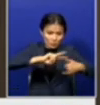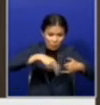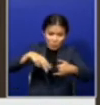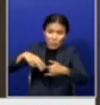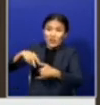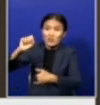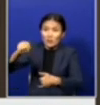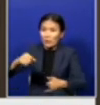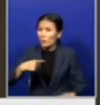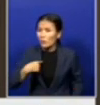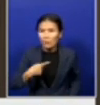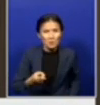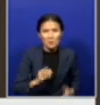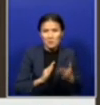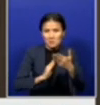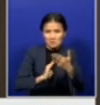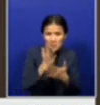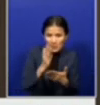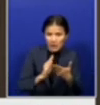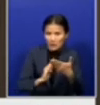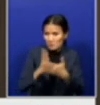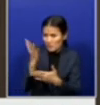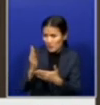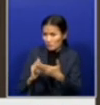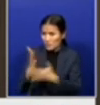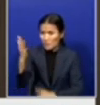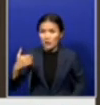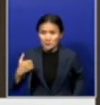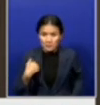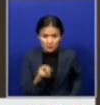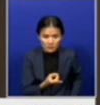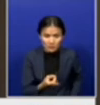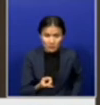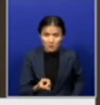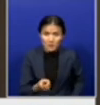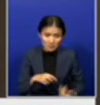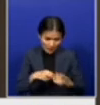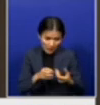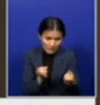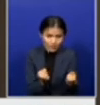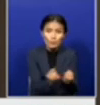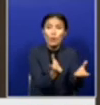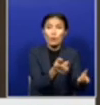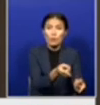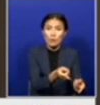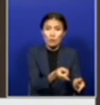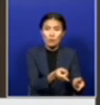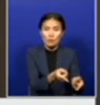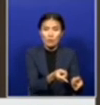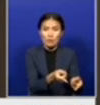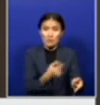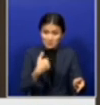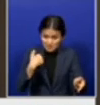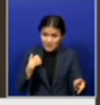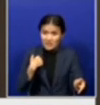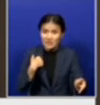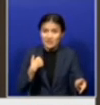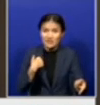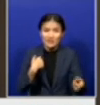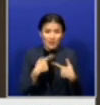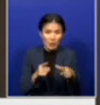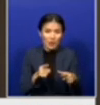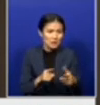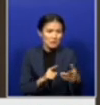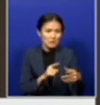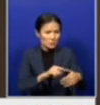คลุมไม่ทั่วถึงคนเดือดร้อนกับไม่ได้รับประโยชน์ส่งผลให้เกิดปัญหาสังคมและโศกน